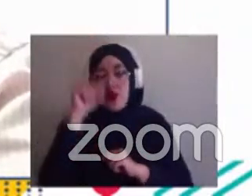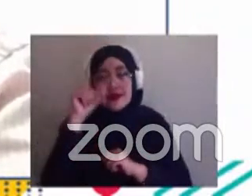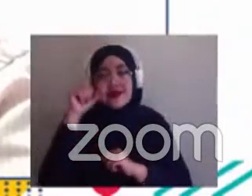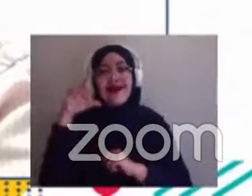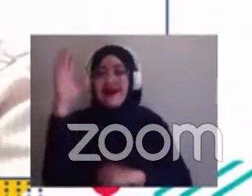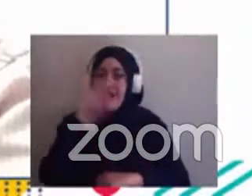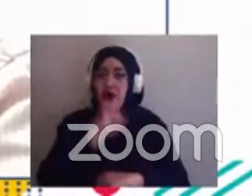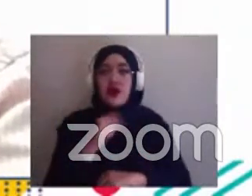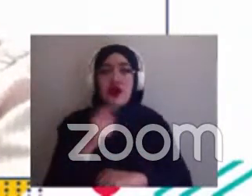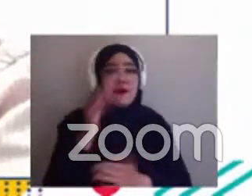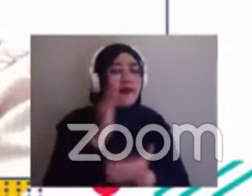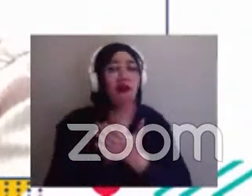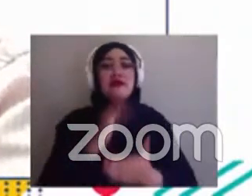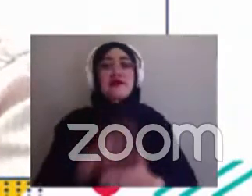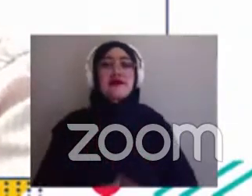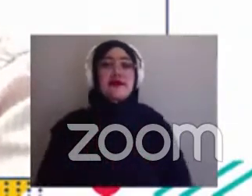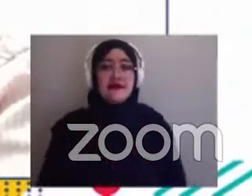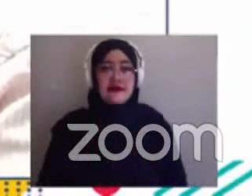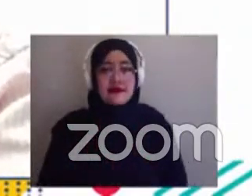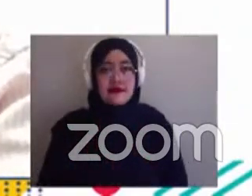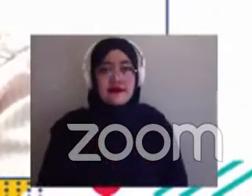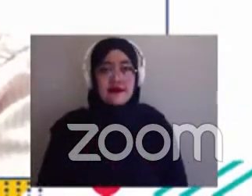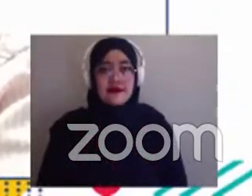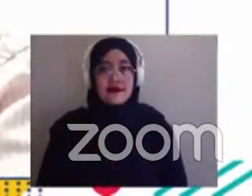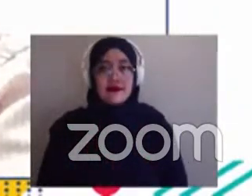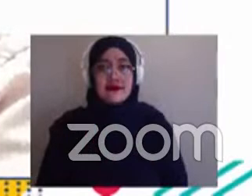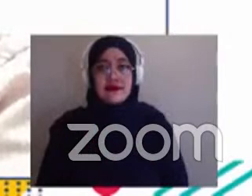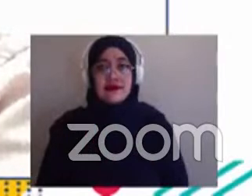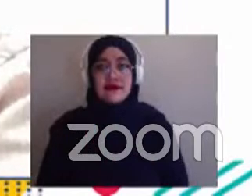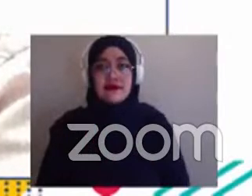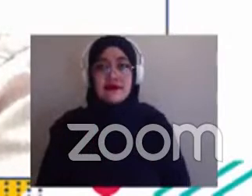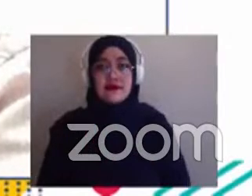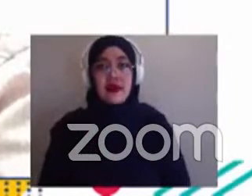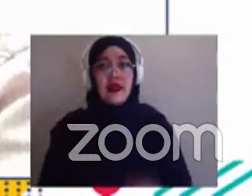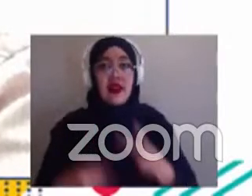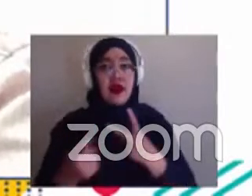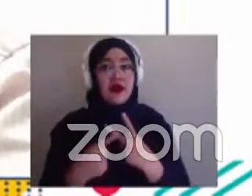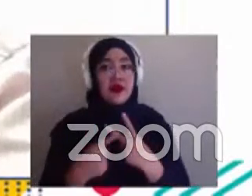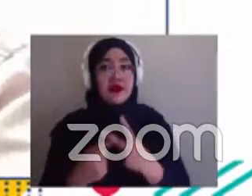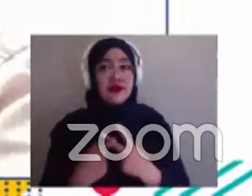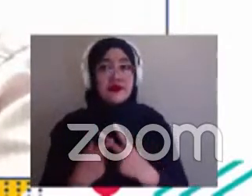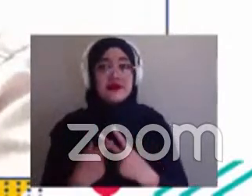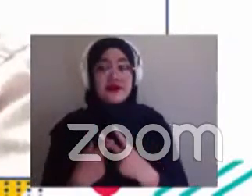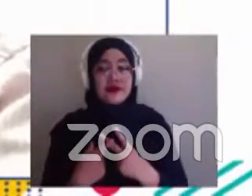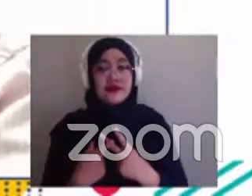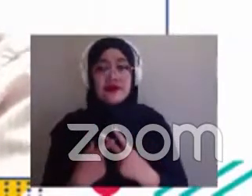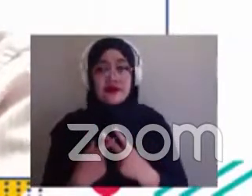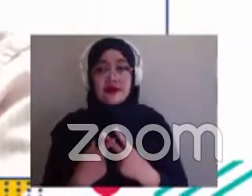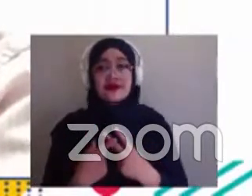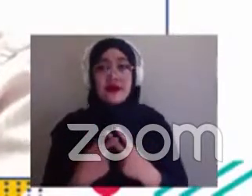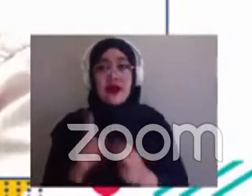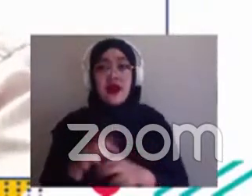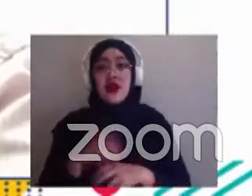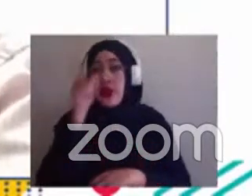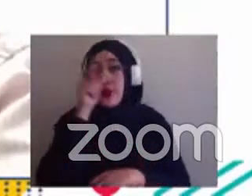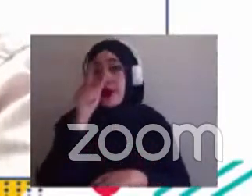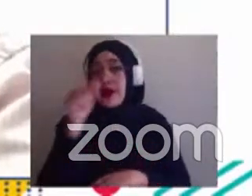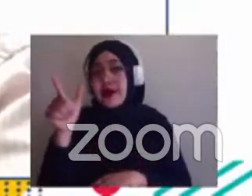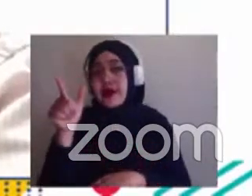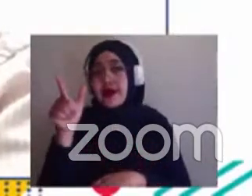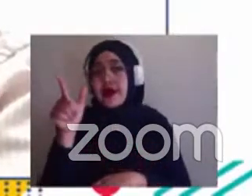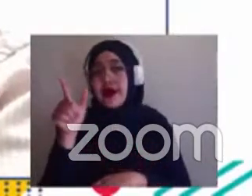tegas gitu. Itu yang pertama. Kemudian yang kedua, kalau kita lihat fenomena yang terjadi di luar ya, nanti Kresna saya kira lebih